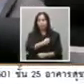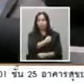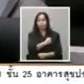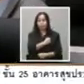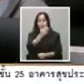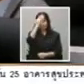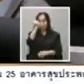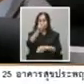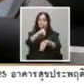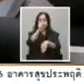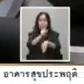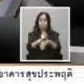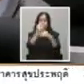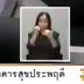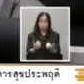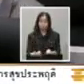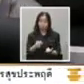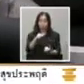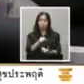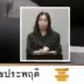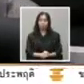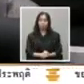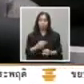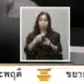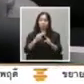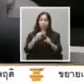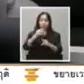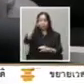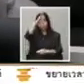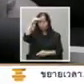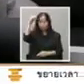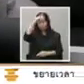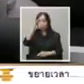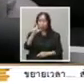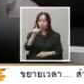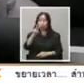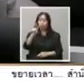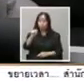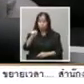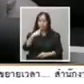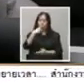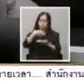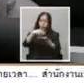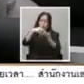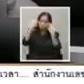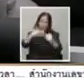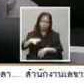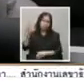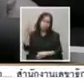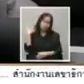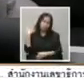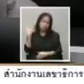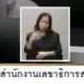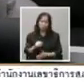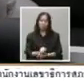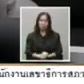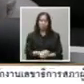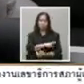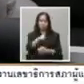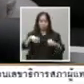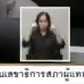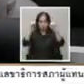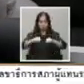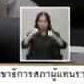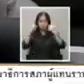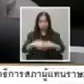านประธานในที่ประชุมในขณะนั้นคือท่านชวนหลีกภัยได้แจ้งประเด็นนี้ต่อที่ประชุมแล้วว่า เรามีมติร่วมกัน